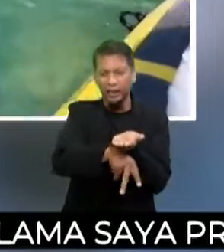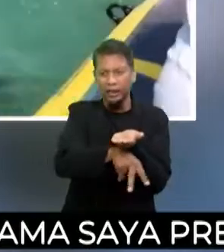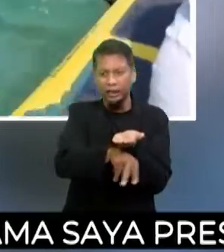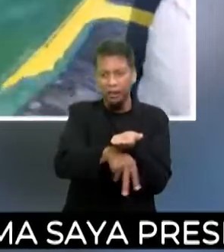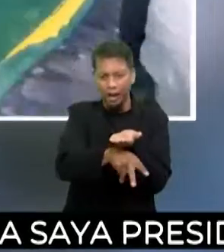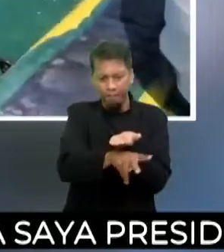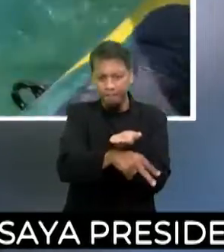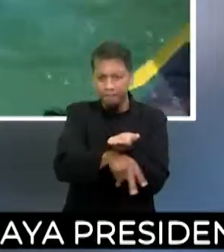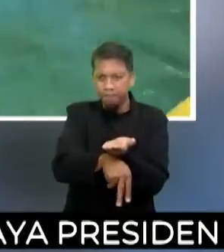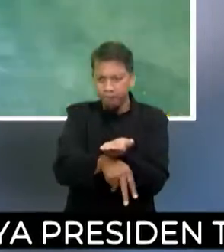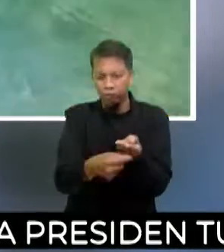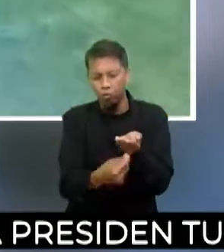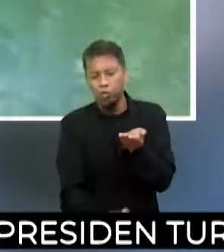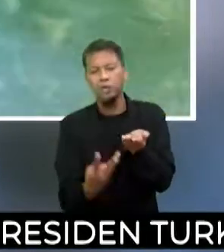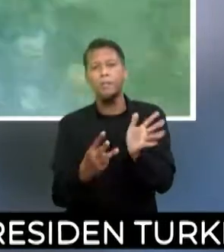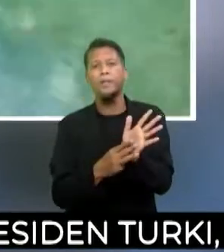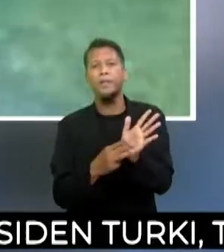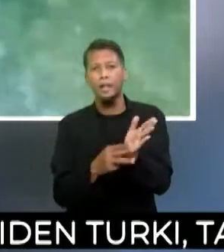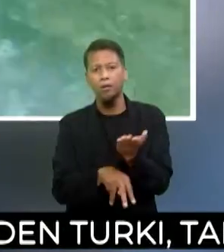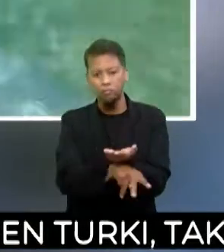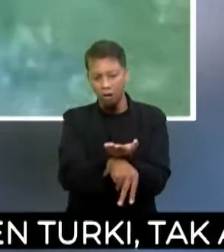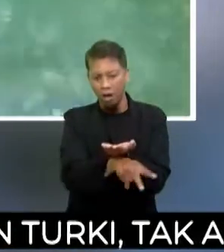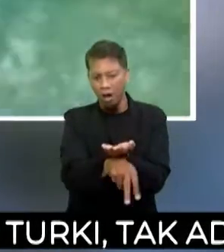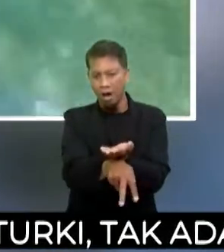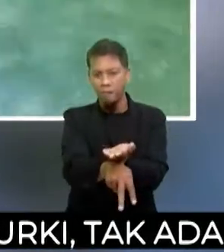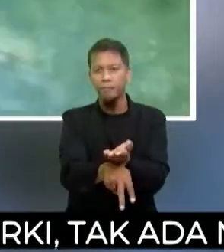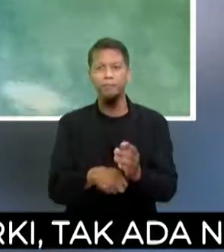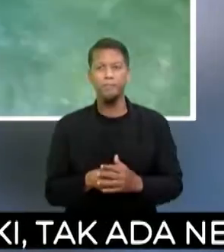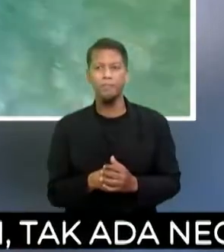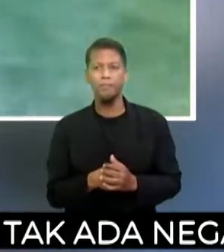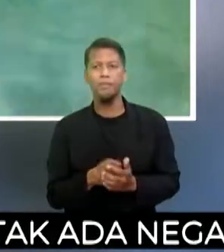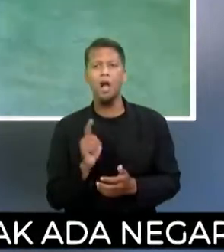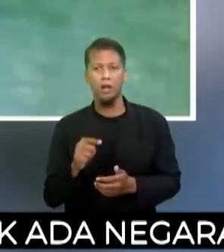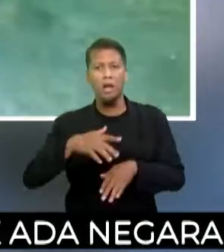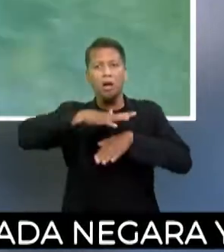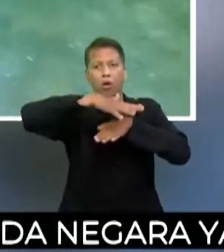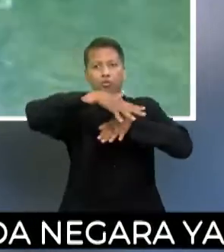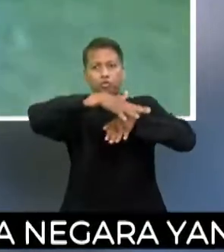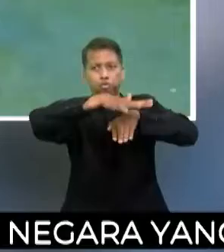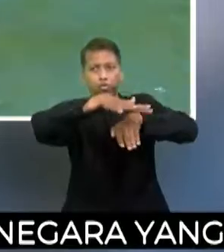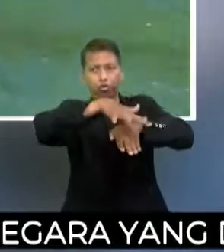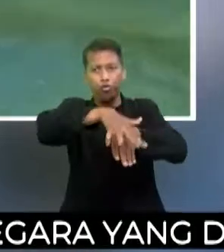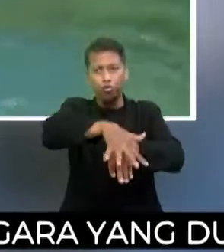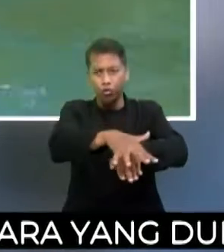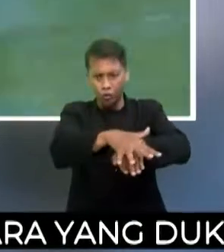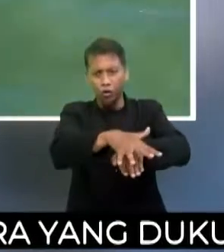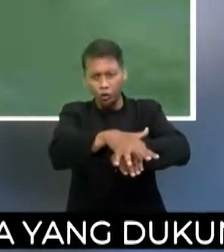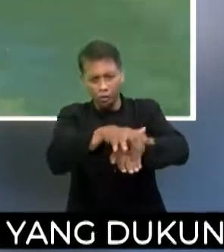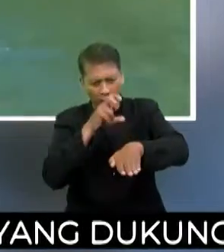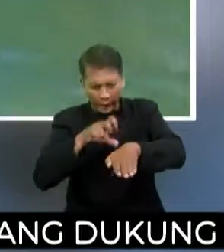bawah permukaan air. Kemudian juga ada drone yang terbang relatif rendah untuk